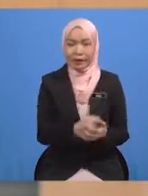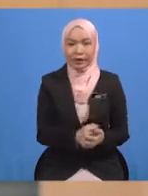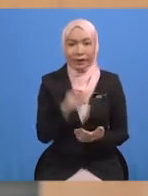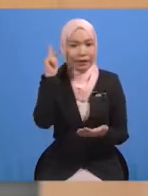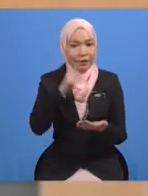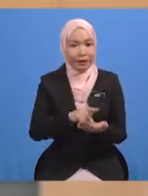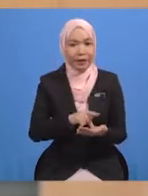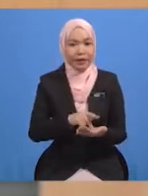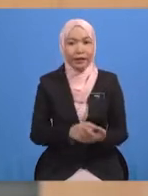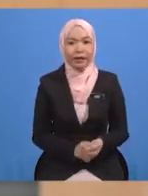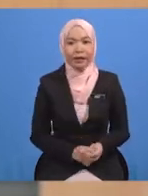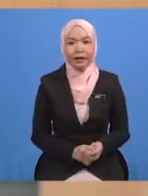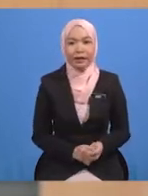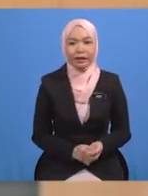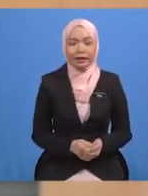komponen-komponen,